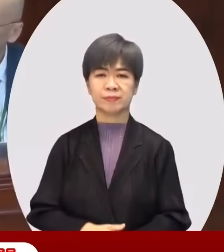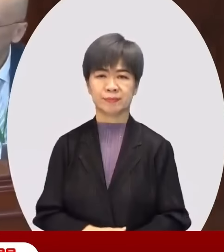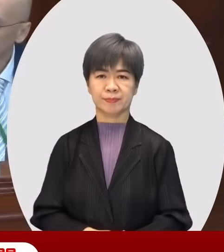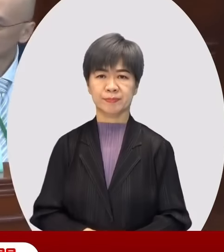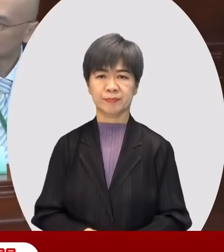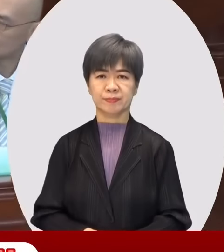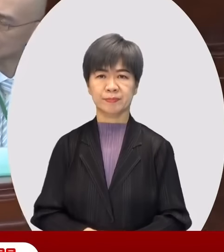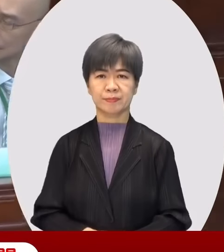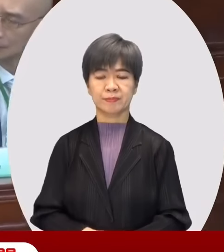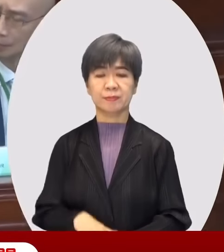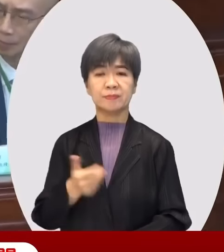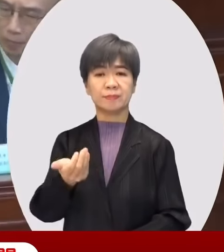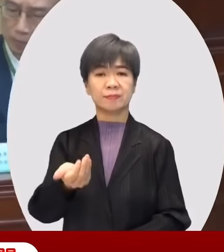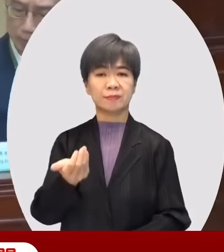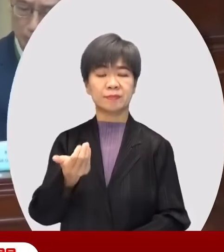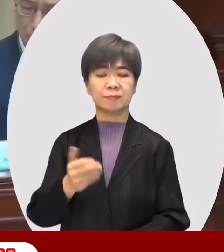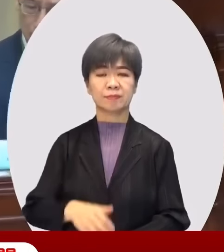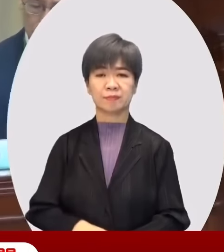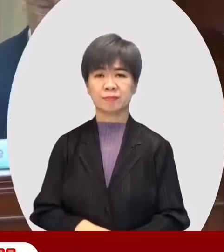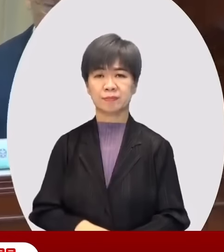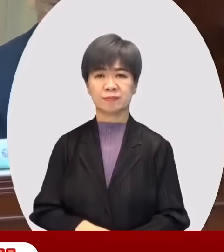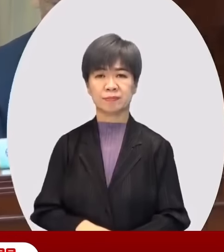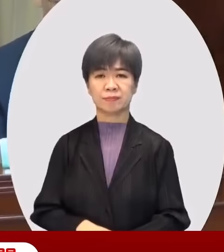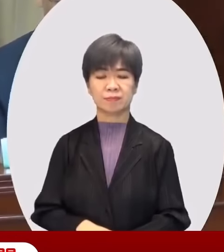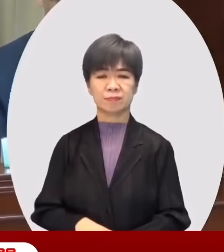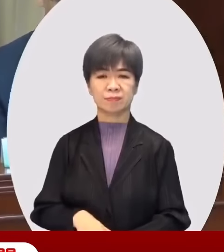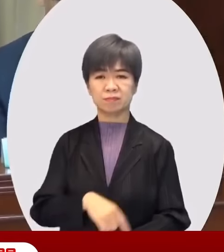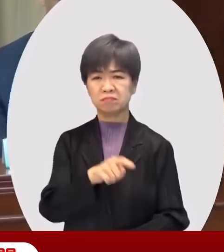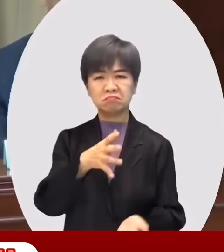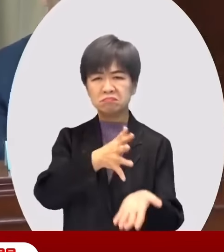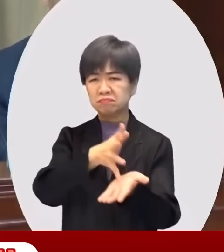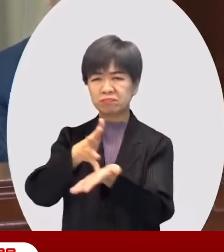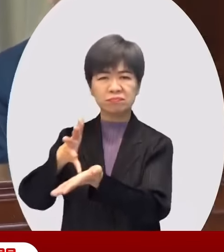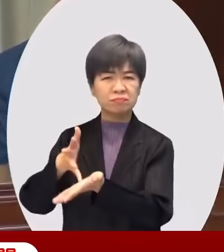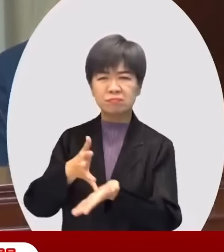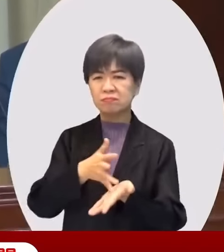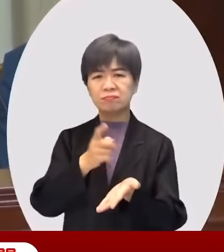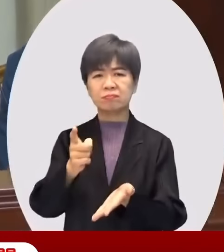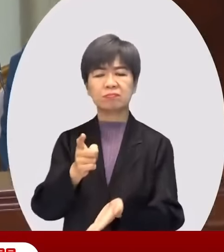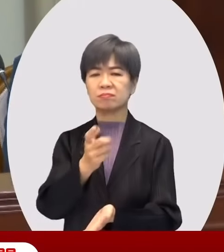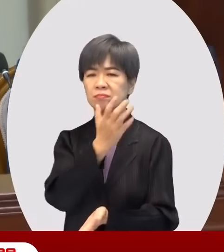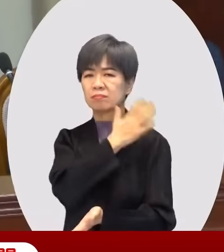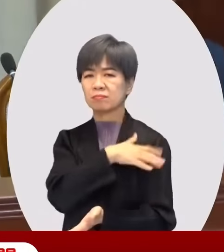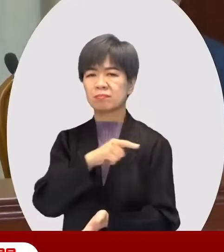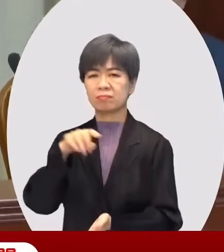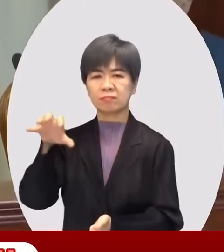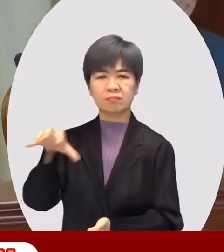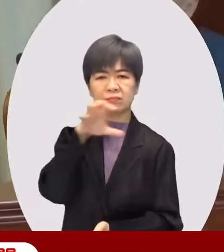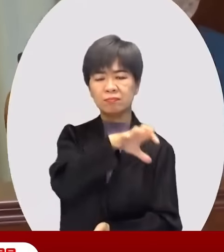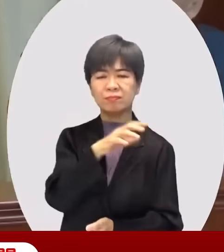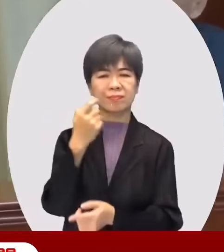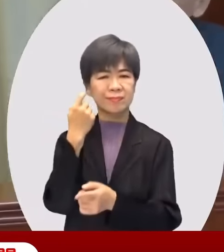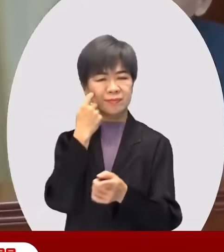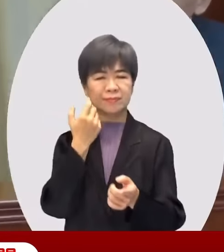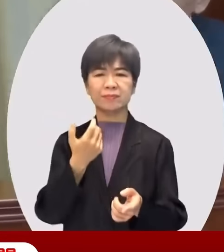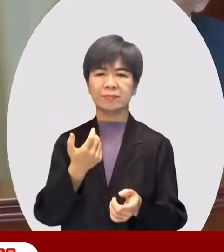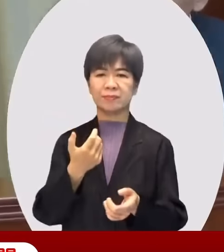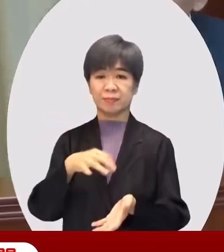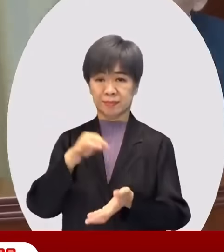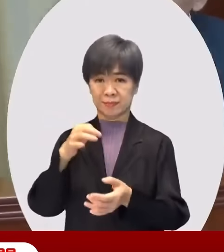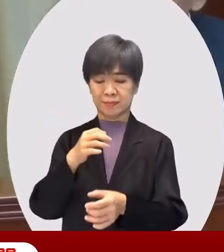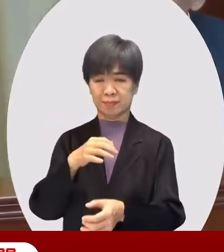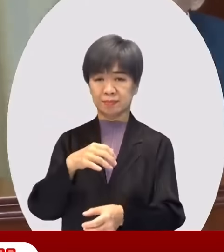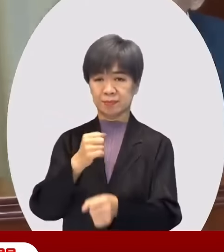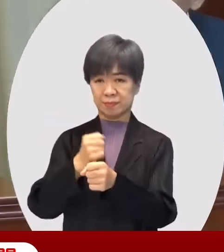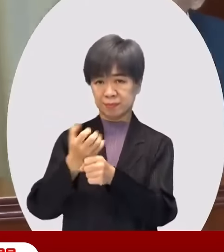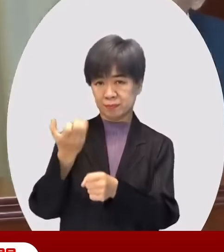单，因为我想刚刚在整个庭上的发言，其实不然是哪一方都非常清楚地提到立法院职